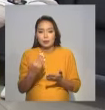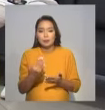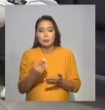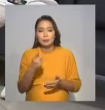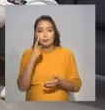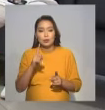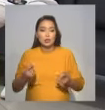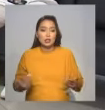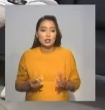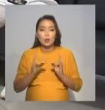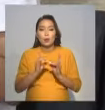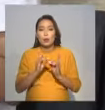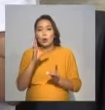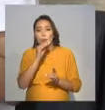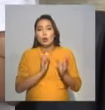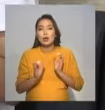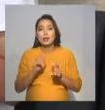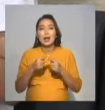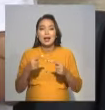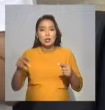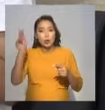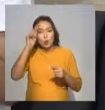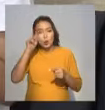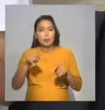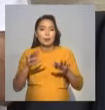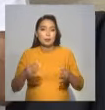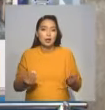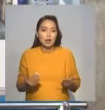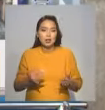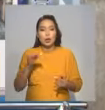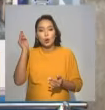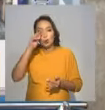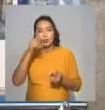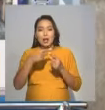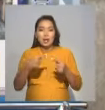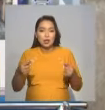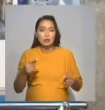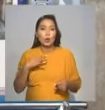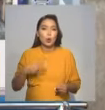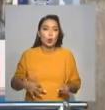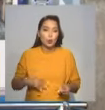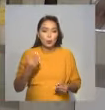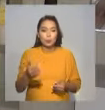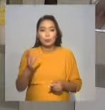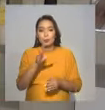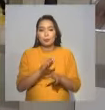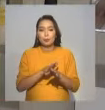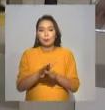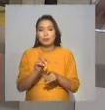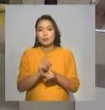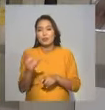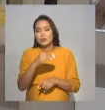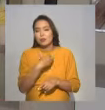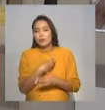как проживать в общежитии смогут студенты разных учебных заведений и учащиеся на разных курсах. Здание полностью отвечает всем